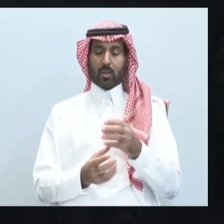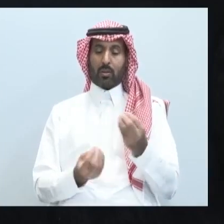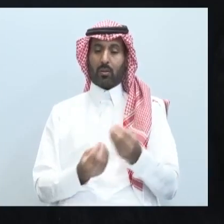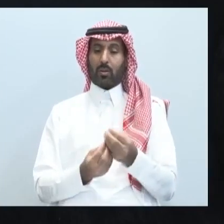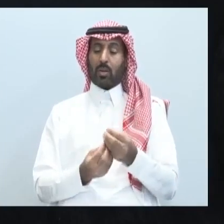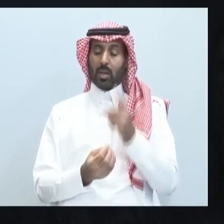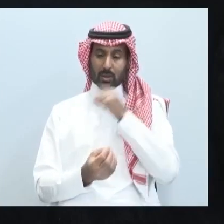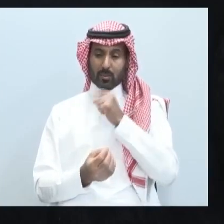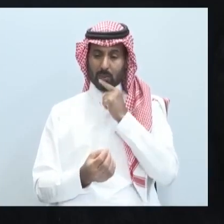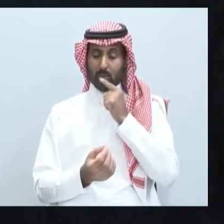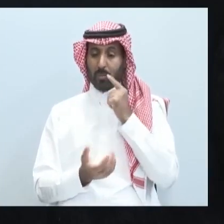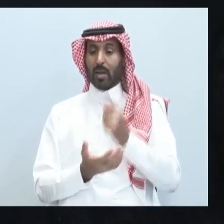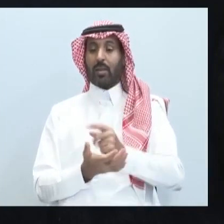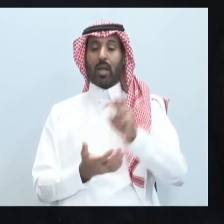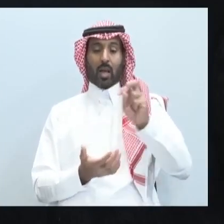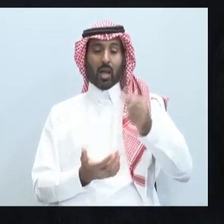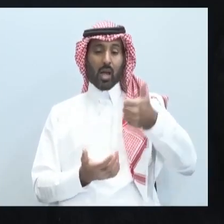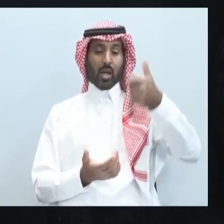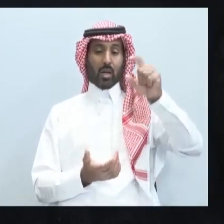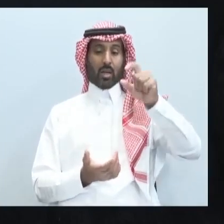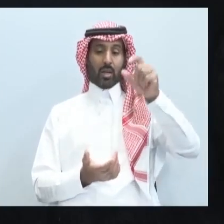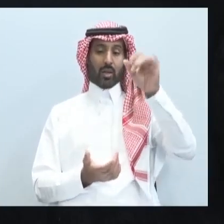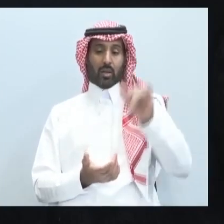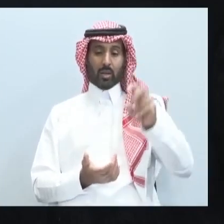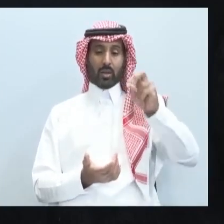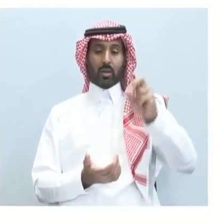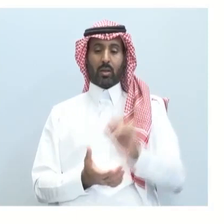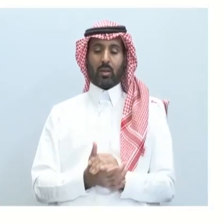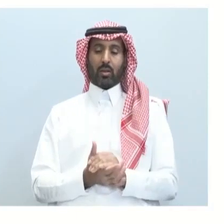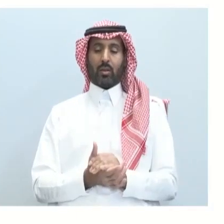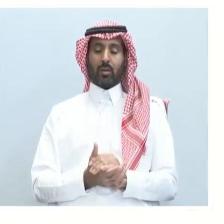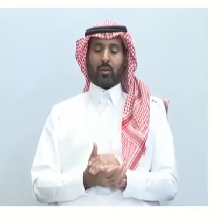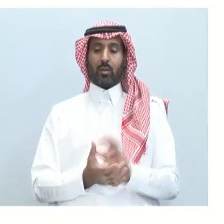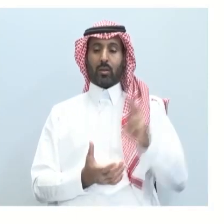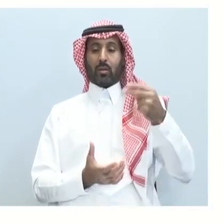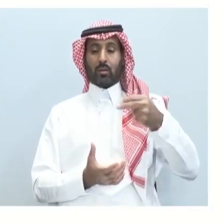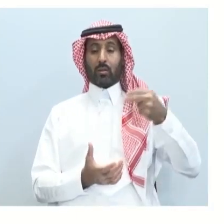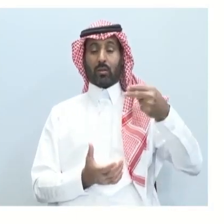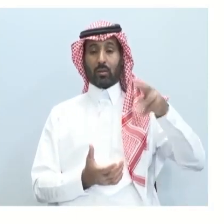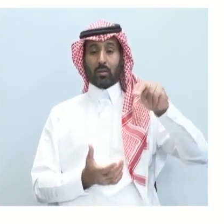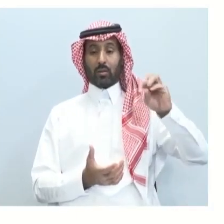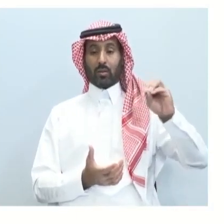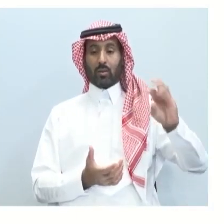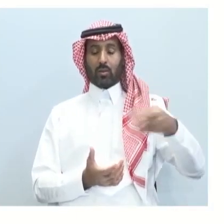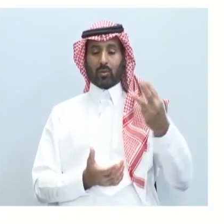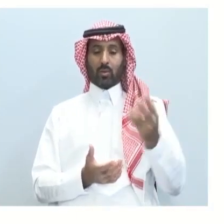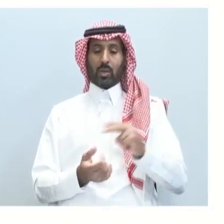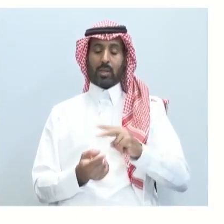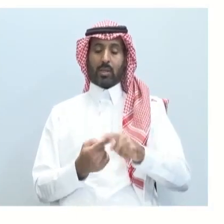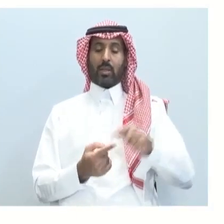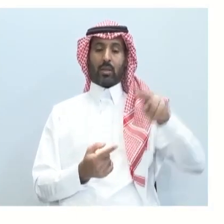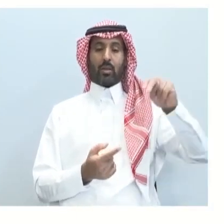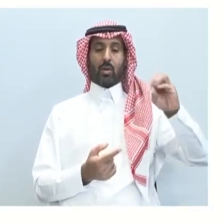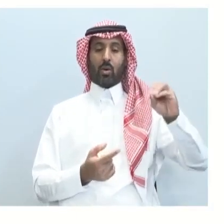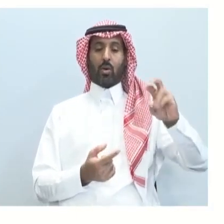قاعديه اذا لاحظ انه يعد اتش ان او تو حمضا في حين يعد الان او تو سالب اللي هو